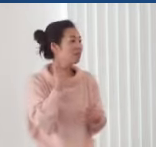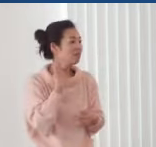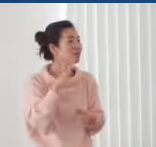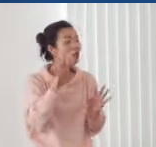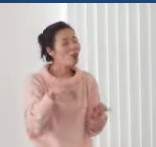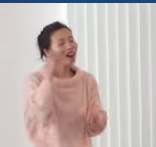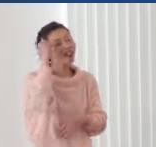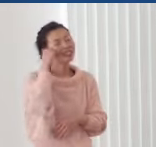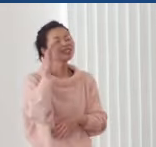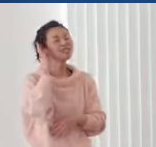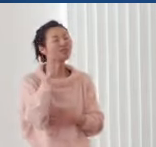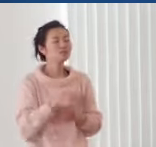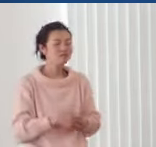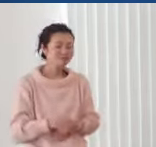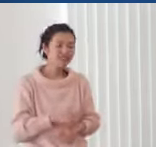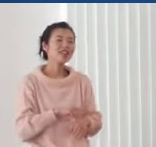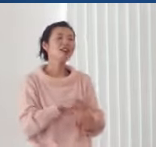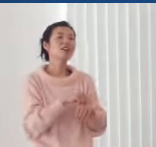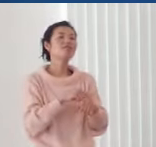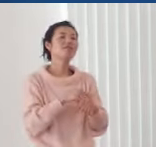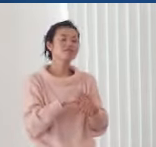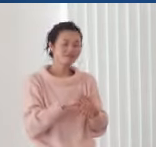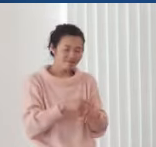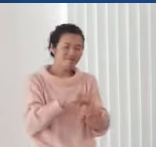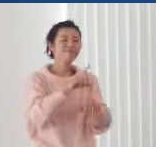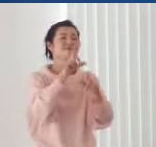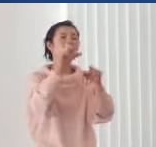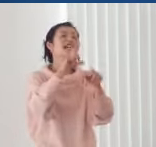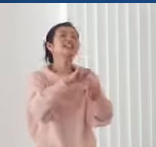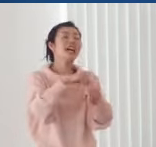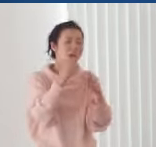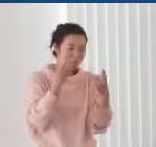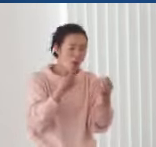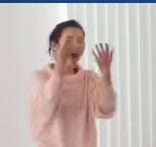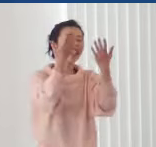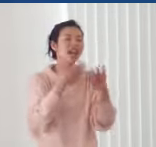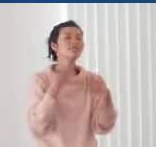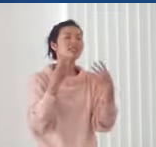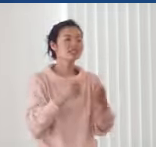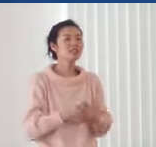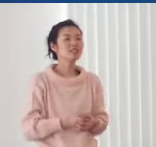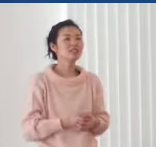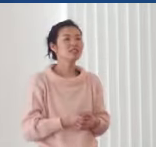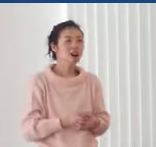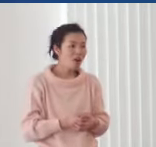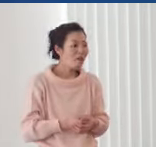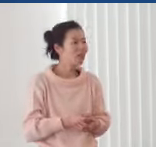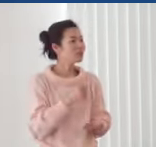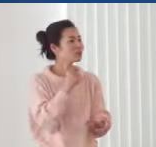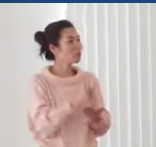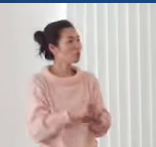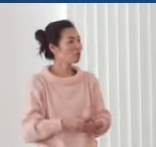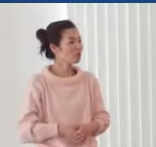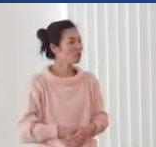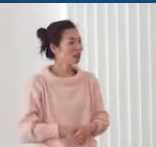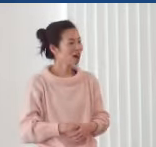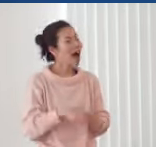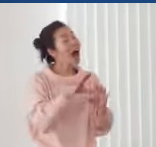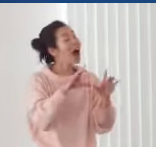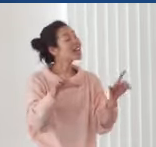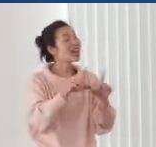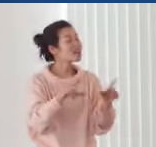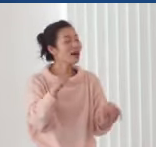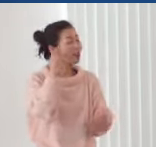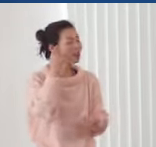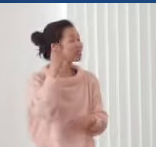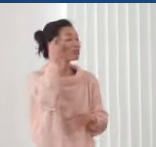か。今朝起きて、ああ神様時間を与えてくださってありがとうございますって言われましたか。多分誰も言って